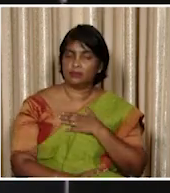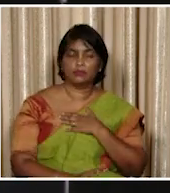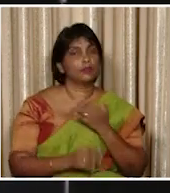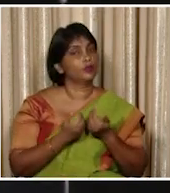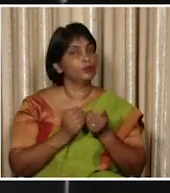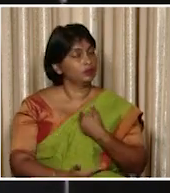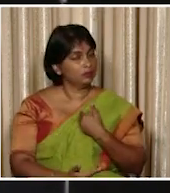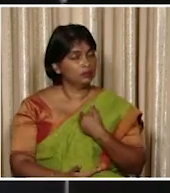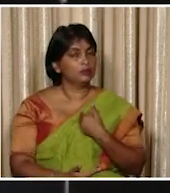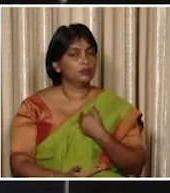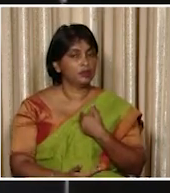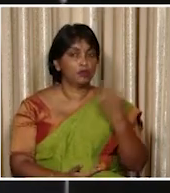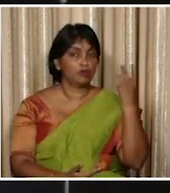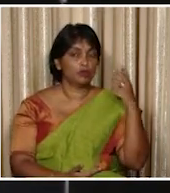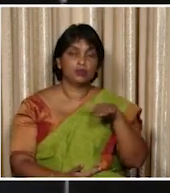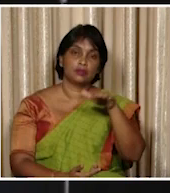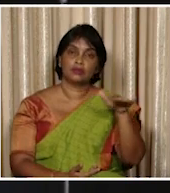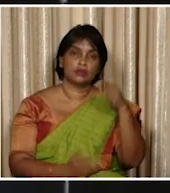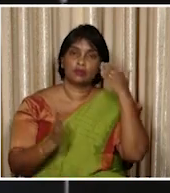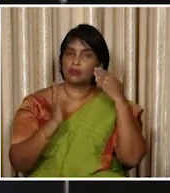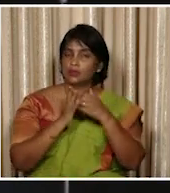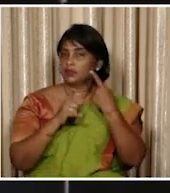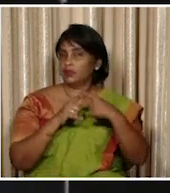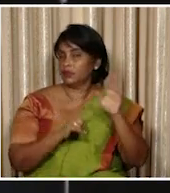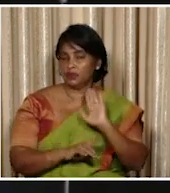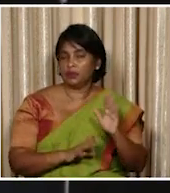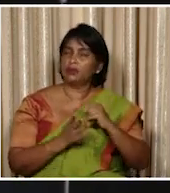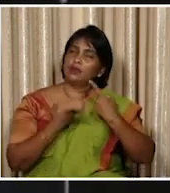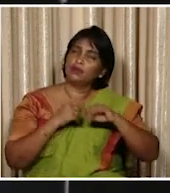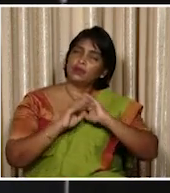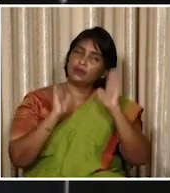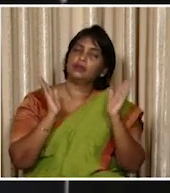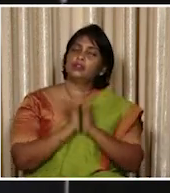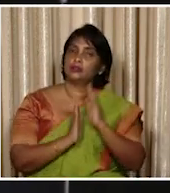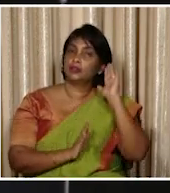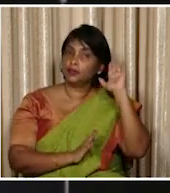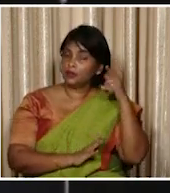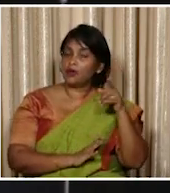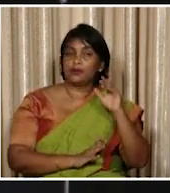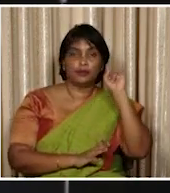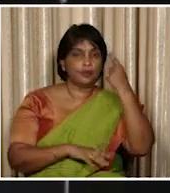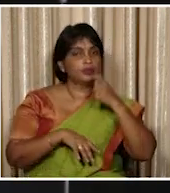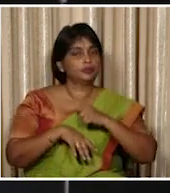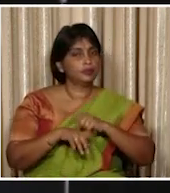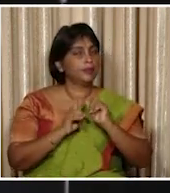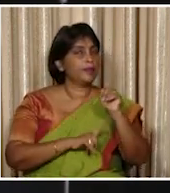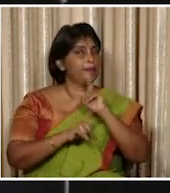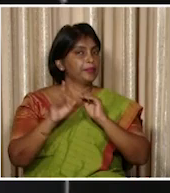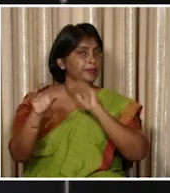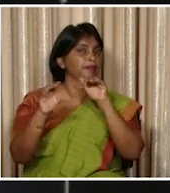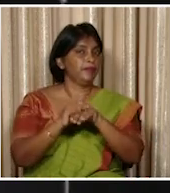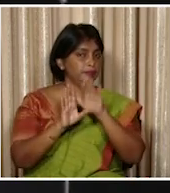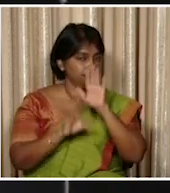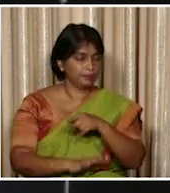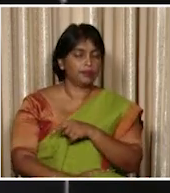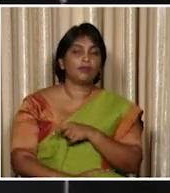තමන් බිහිවුණු මුස්ලිම් සමාජයෙන්ට විතරක් නෙවෙයි හැම කෙනෙකුටම විශේෂයෙන්ම එතුමා ප්‍රථම වතාවට පාර්ලිමේන්තුවට තේරීපත්